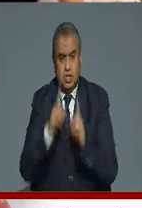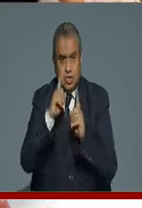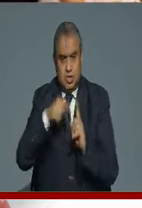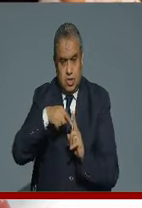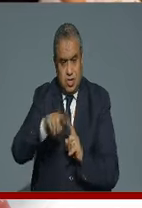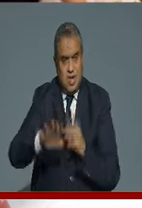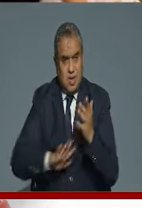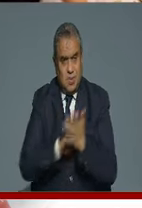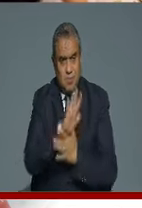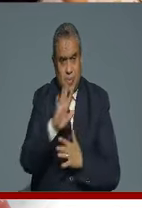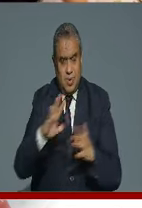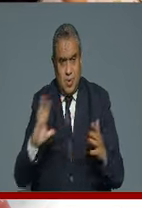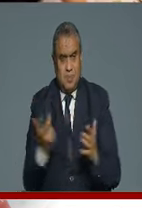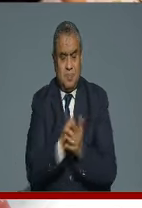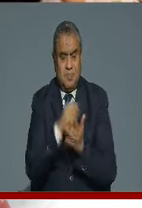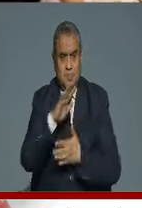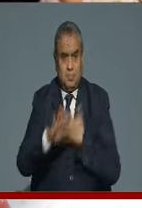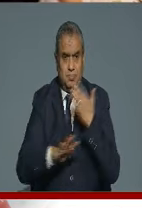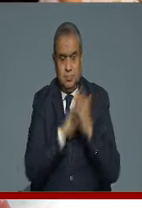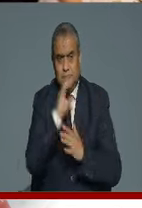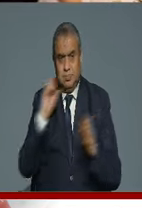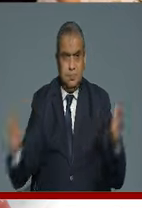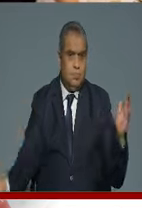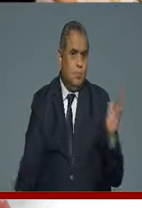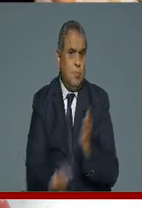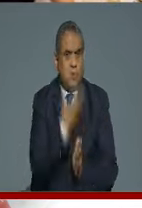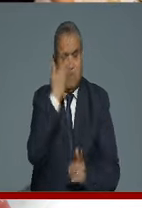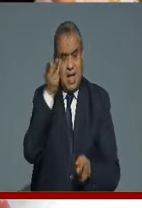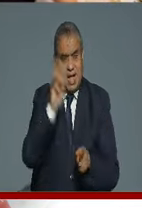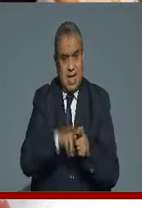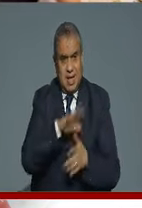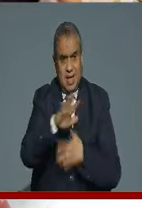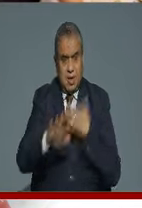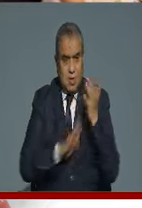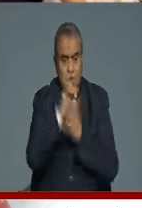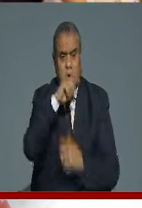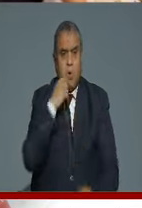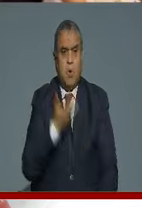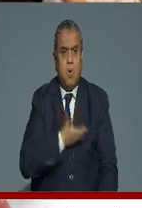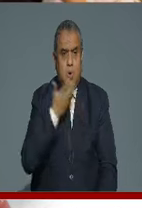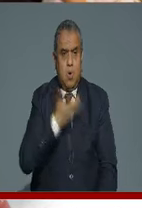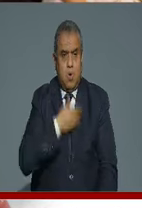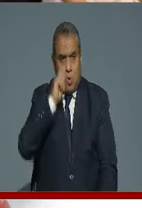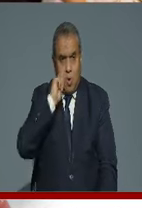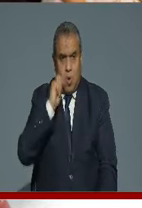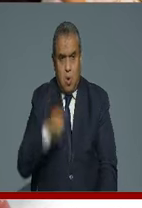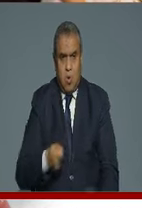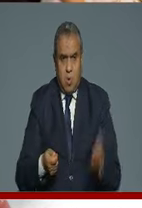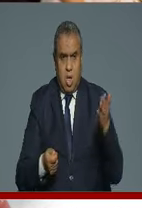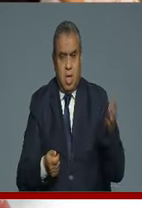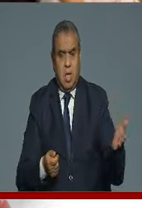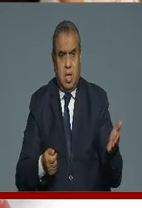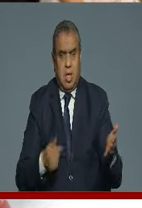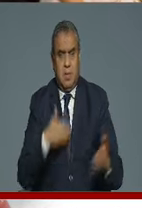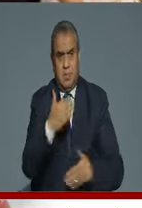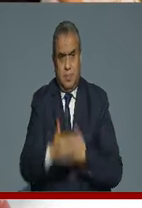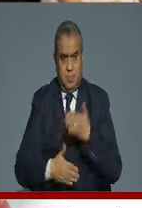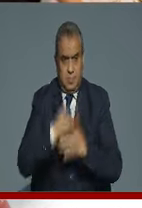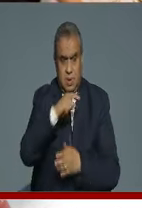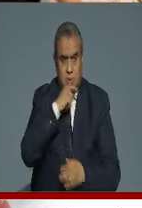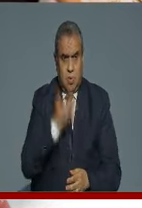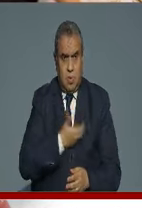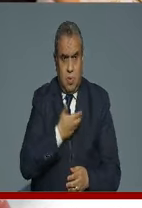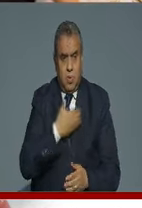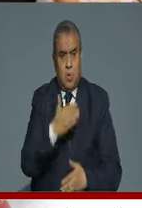دي هتعدي ونكمل. جت أزمة الأزمة الروسية، وبعدين واحنا في الأزمة الروسية جت